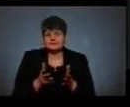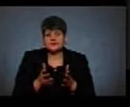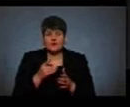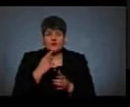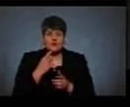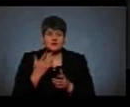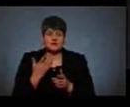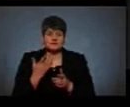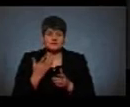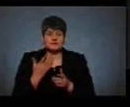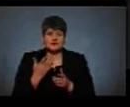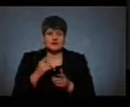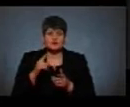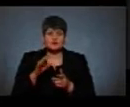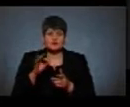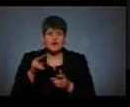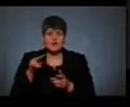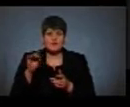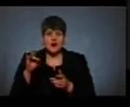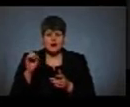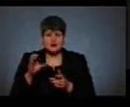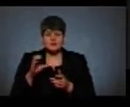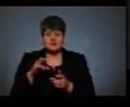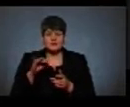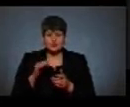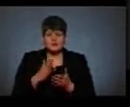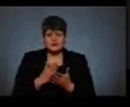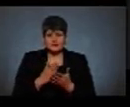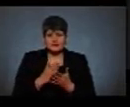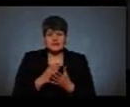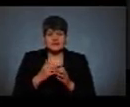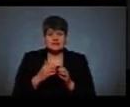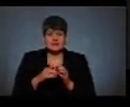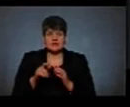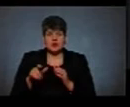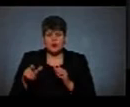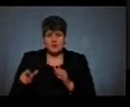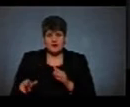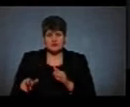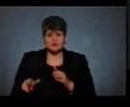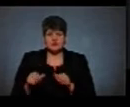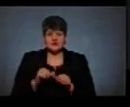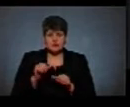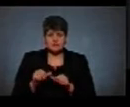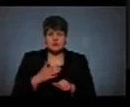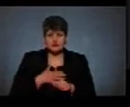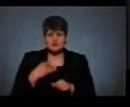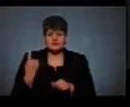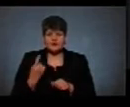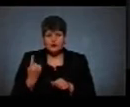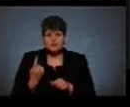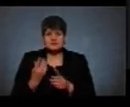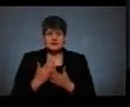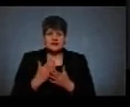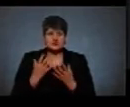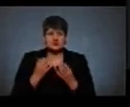такою мовою, зоопарк статутів, які існують серед громад, і, зокрема, в нас в області, тому що є